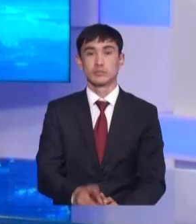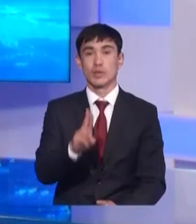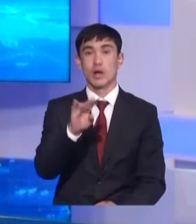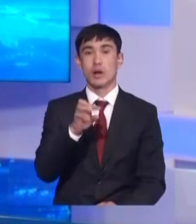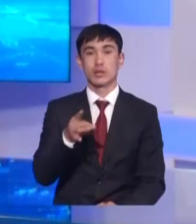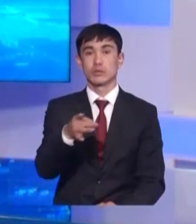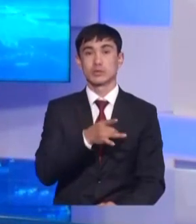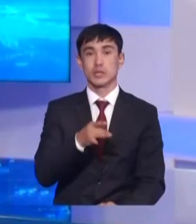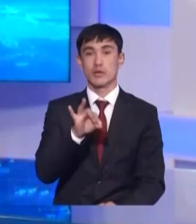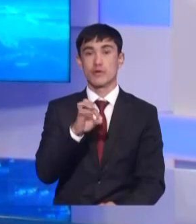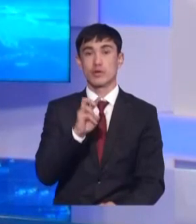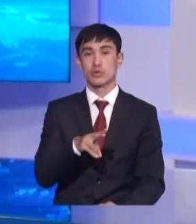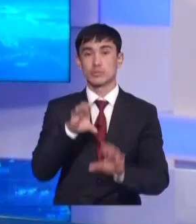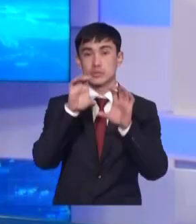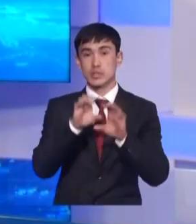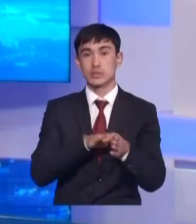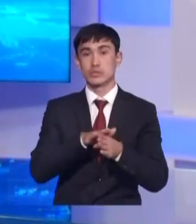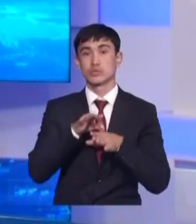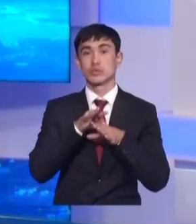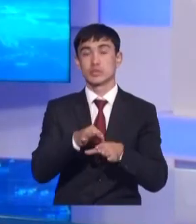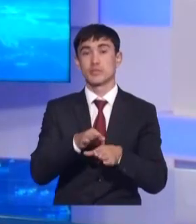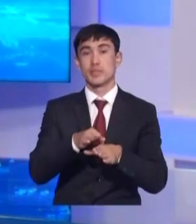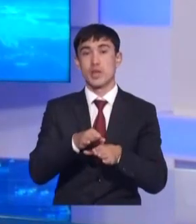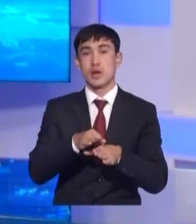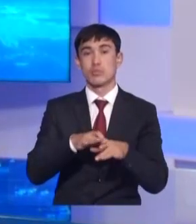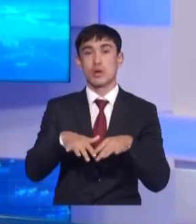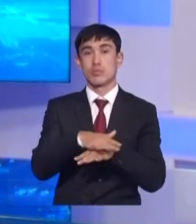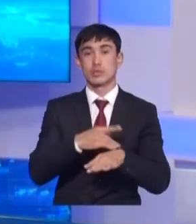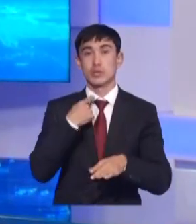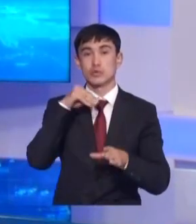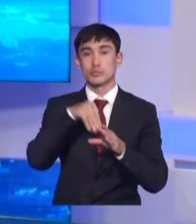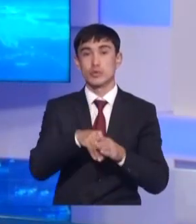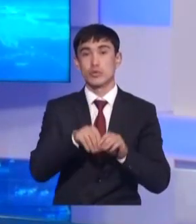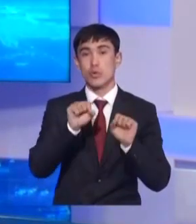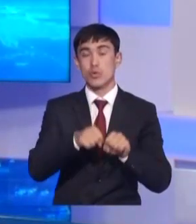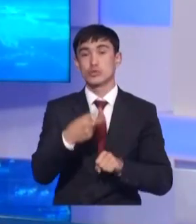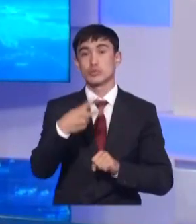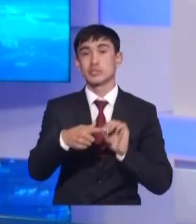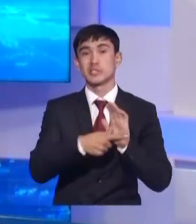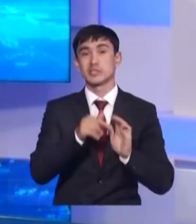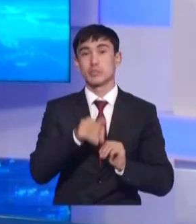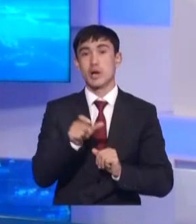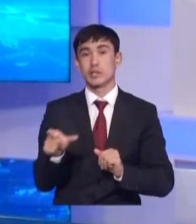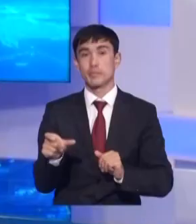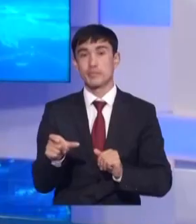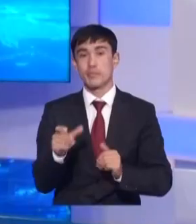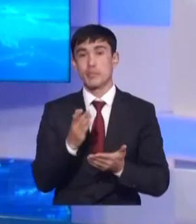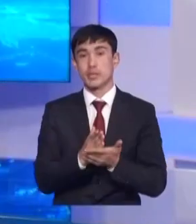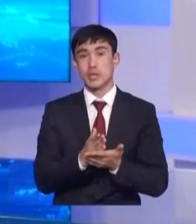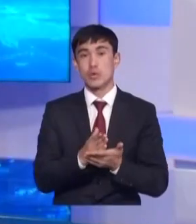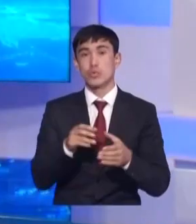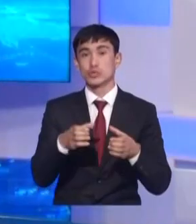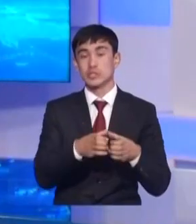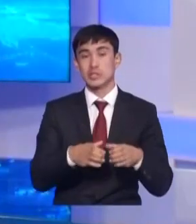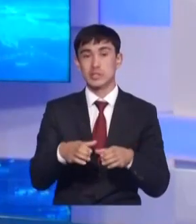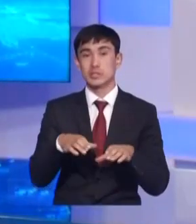Қаратал ауданында да референдум заң аясында өтіп жатыр. Әкімшілік аумақта дауыс беруге құқылы 28 мыңнан аса адам бар,